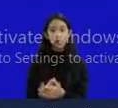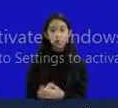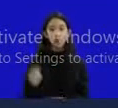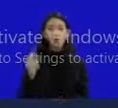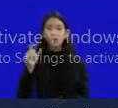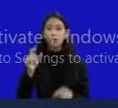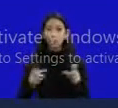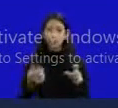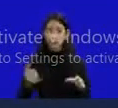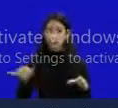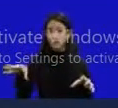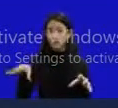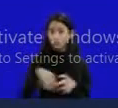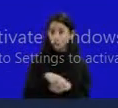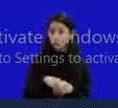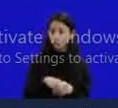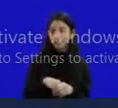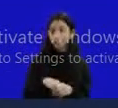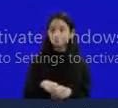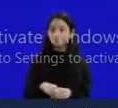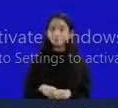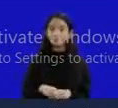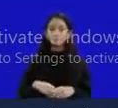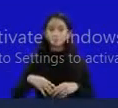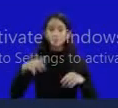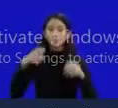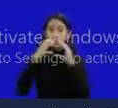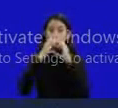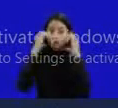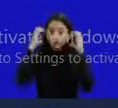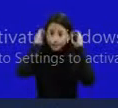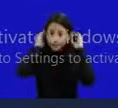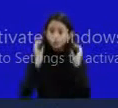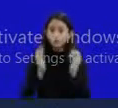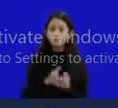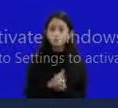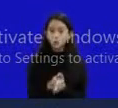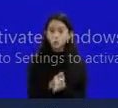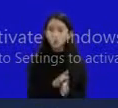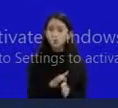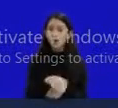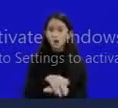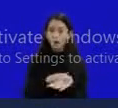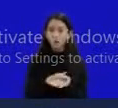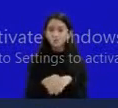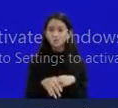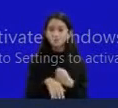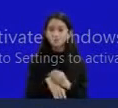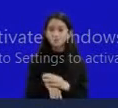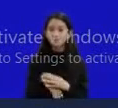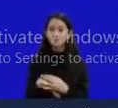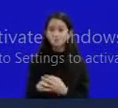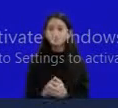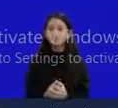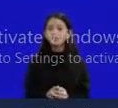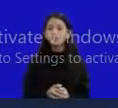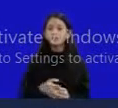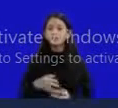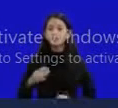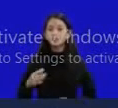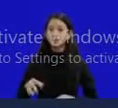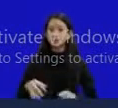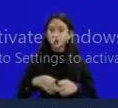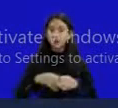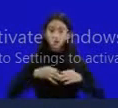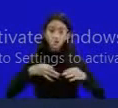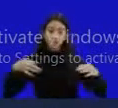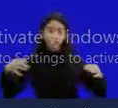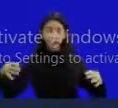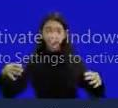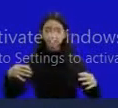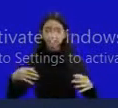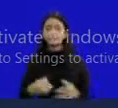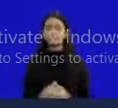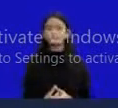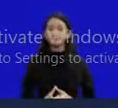cuci tangan sabun menjaga jarak dan menerapkan etika batuk dan bersin lalu berikut